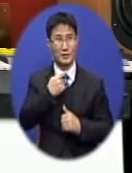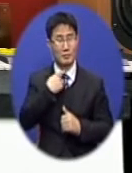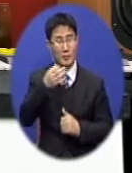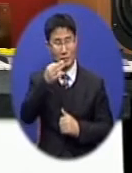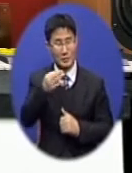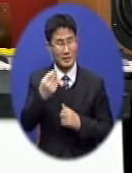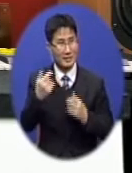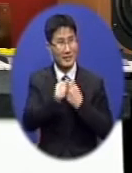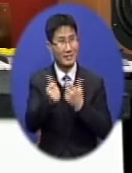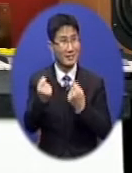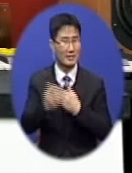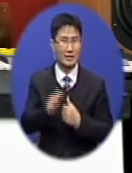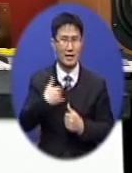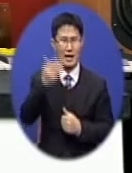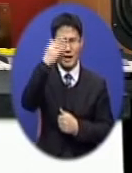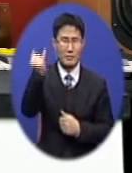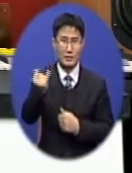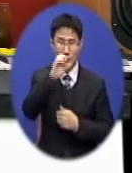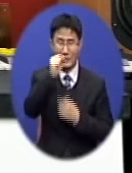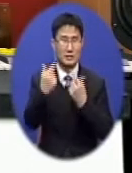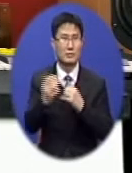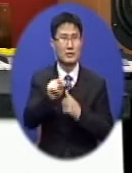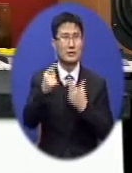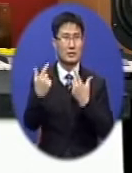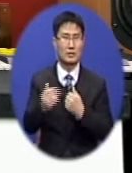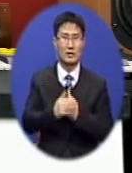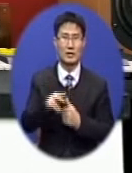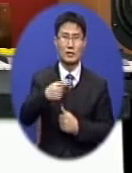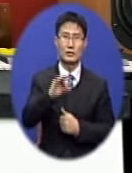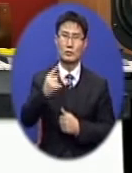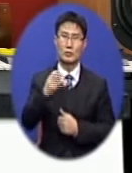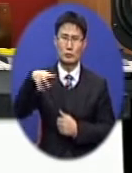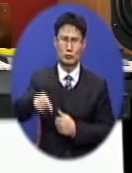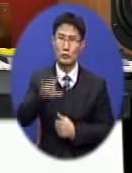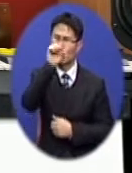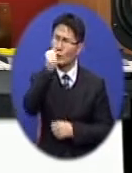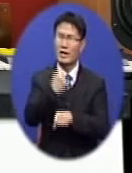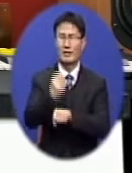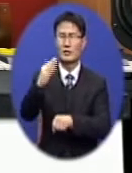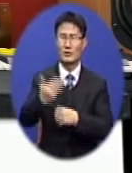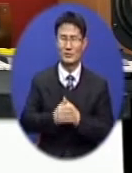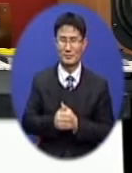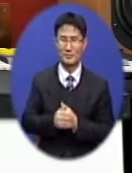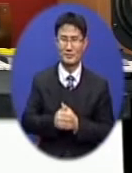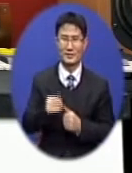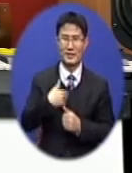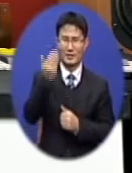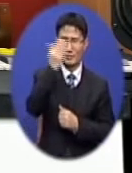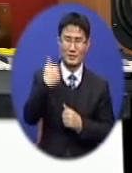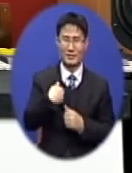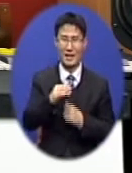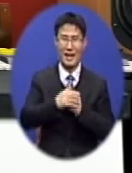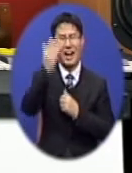그러니까 할머니를 좋아하는 학생들은 전부 이렇게 송봉수를 좋아할 수밖에 없어요. 아, 네. 예. 젊은 저는